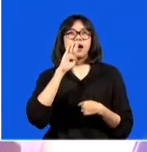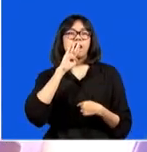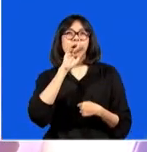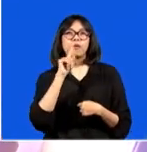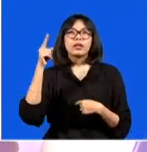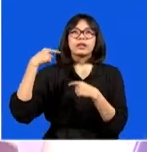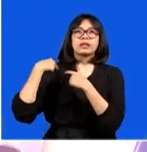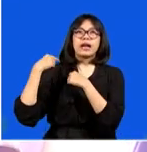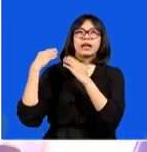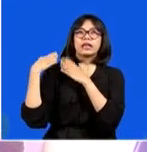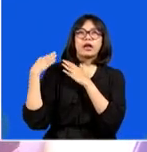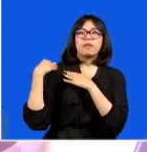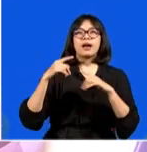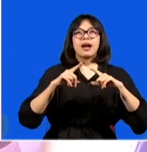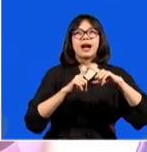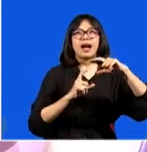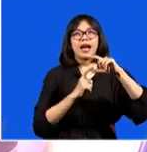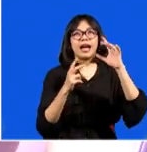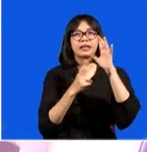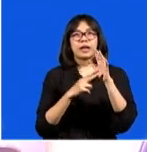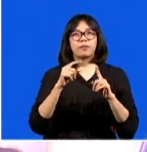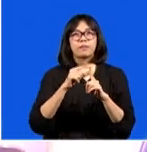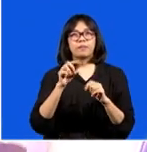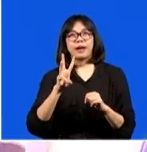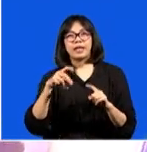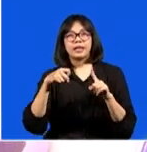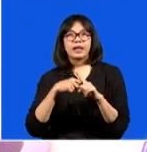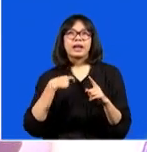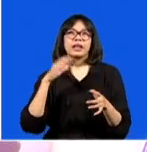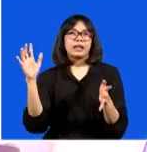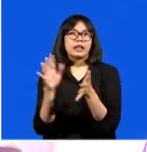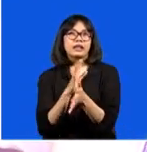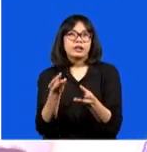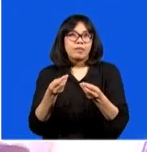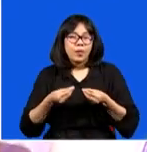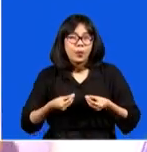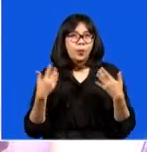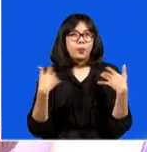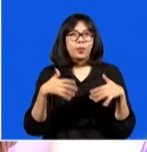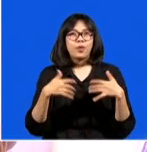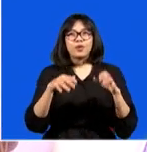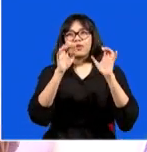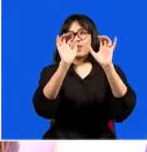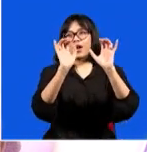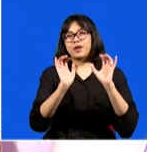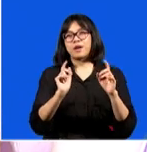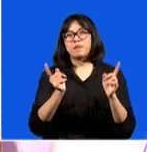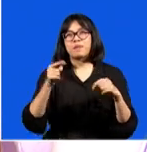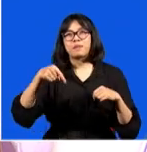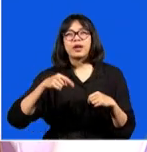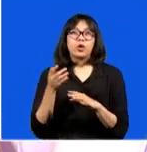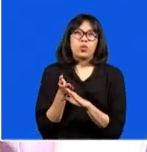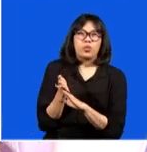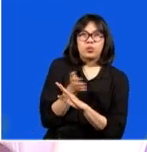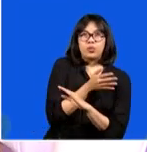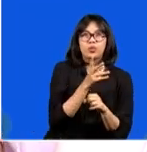jadi ASN P3K sungguh kesempatan yang sangat luar biasa karena saya itu honorer dari